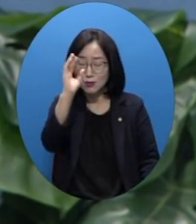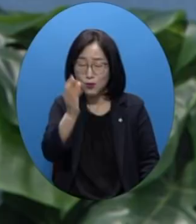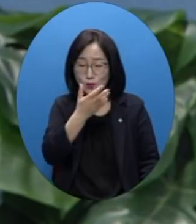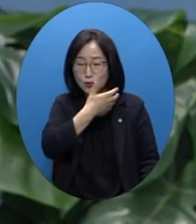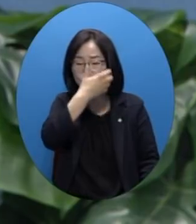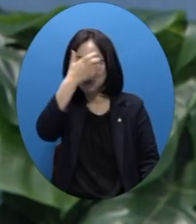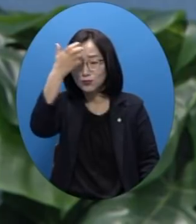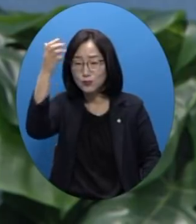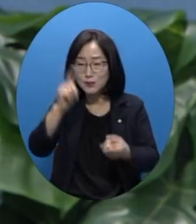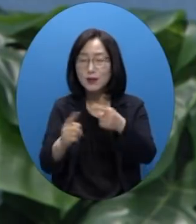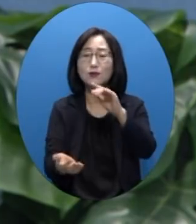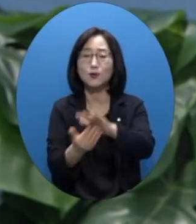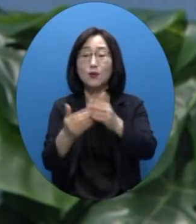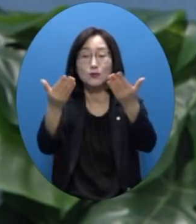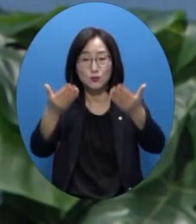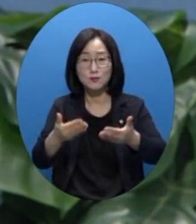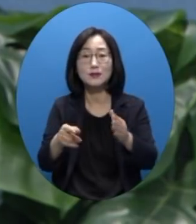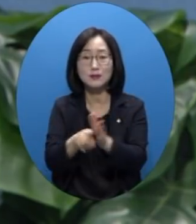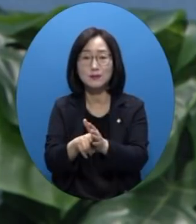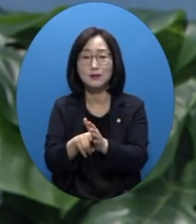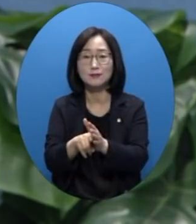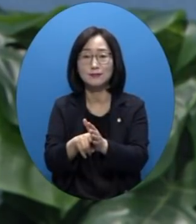다 이루어지게 만들어 주시는 것입니다.